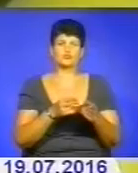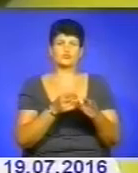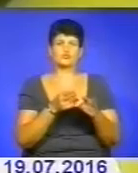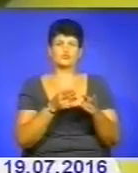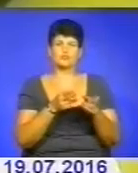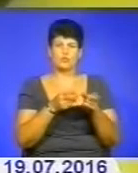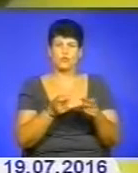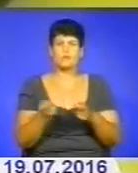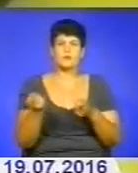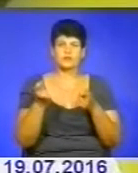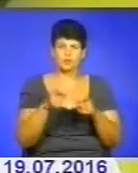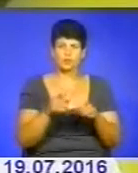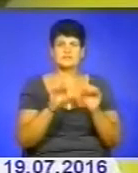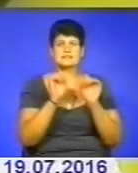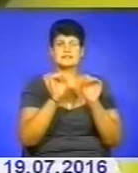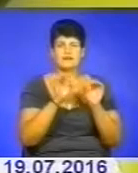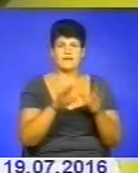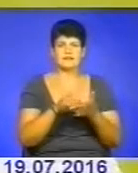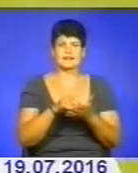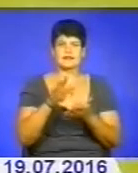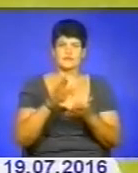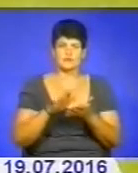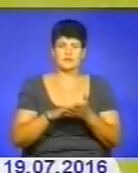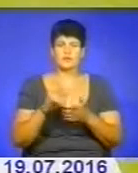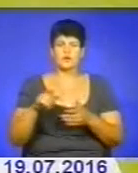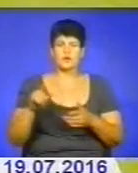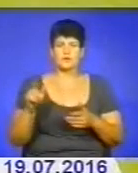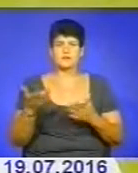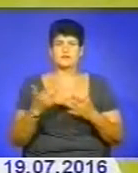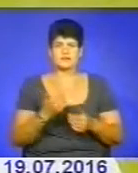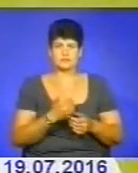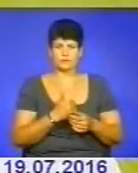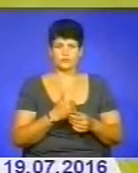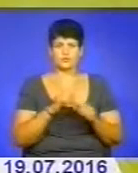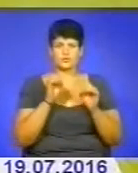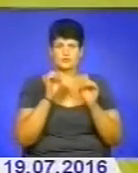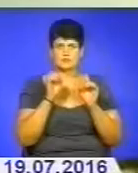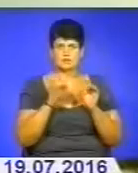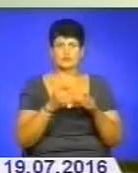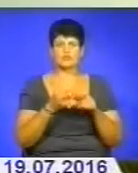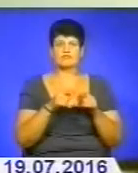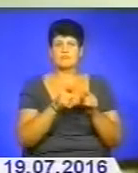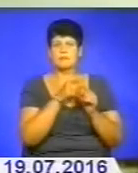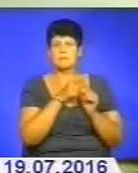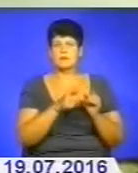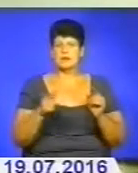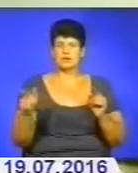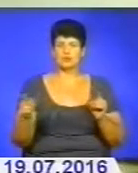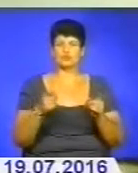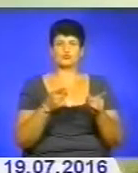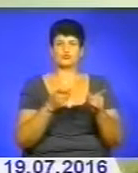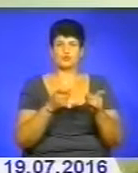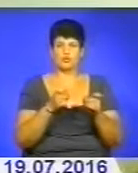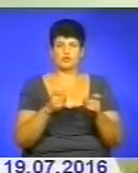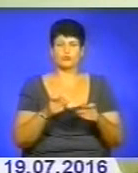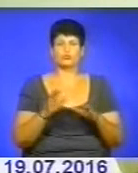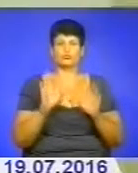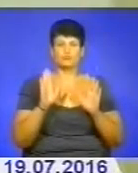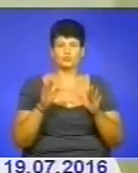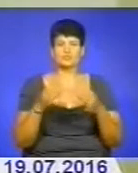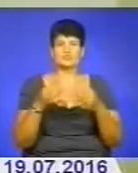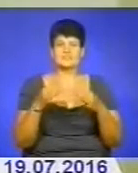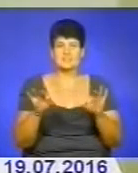її, здавати чи реєструвати. Громадяни, котрі добровільно здадуть у цей період зброю та боєприпаси, будуть